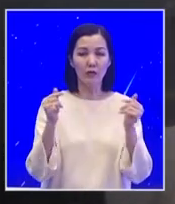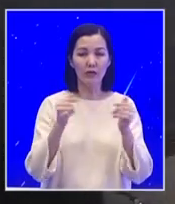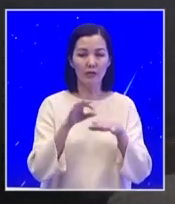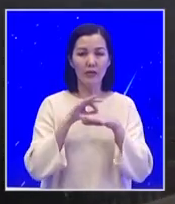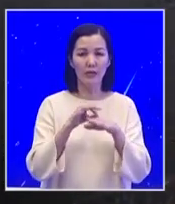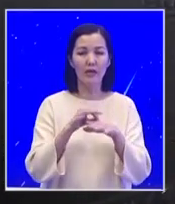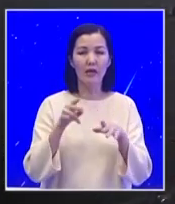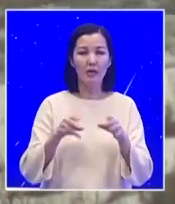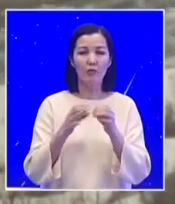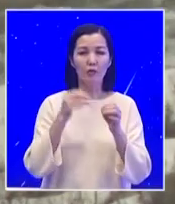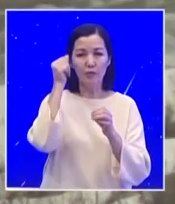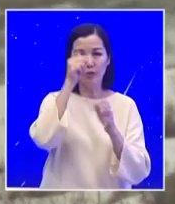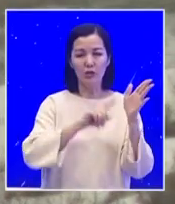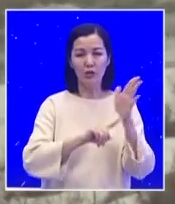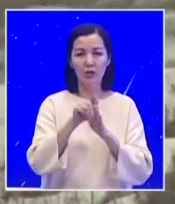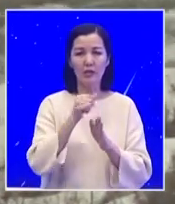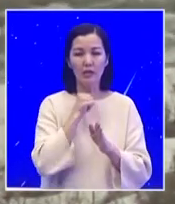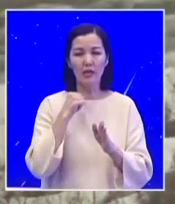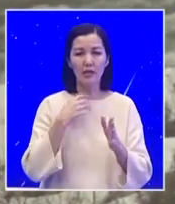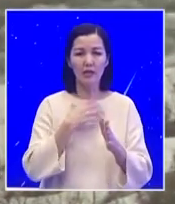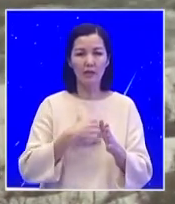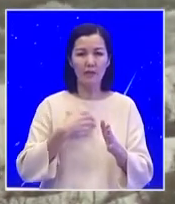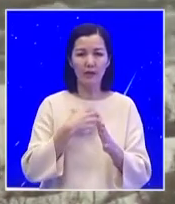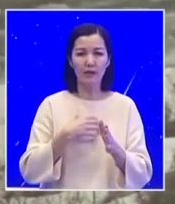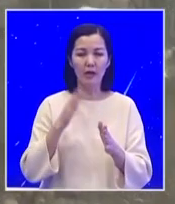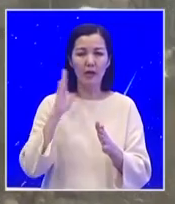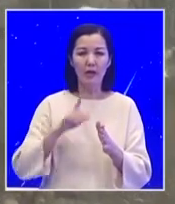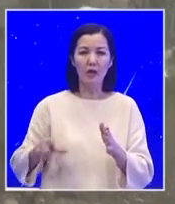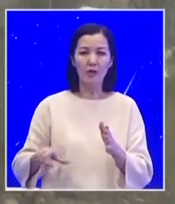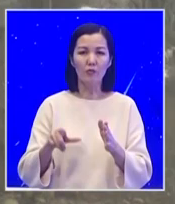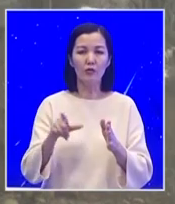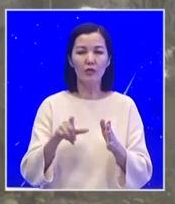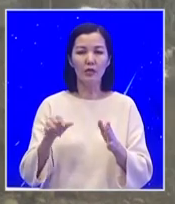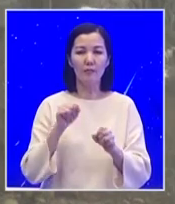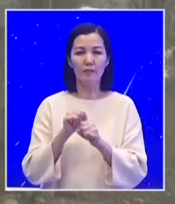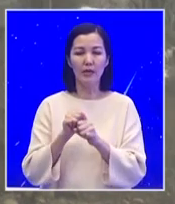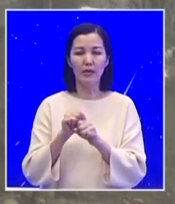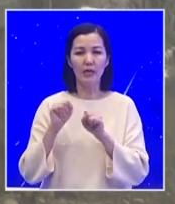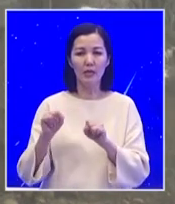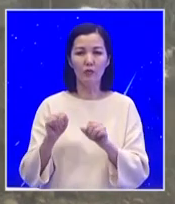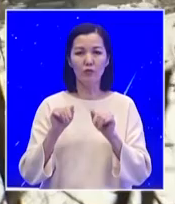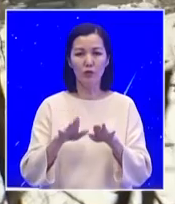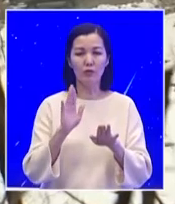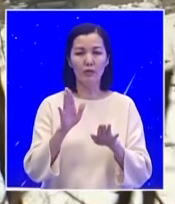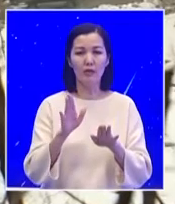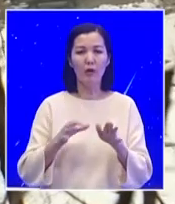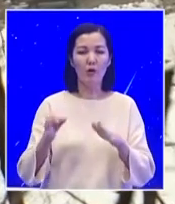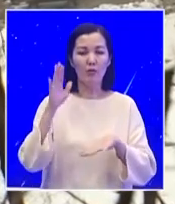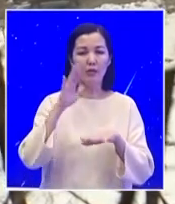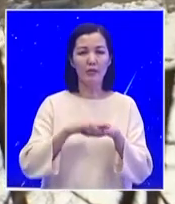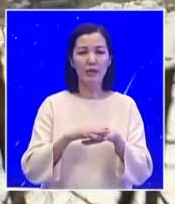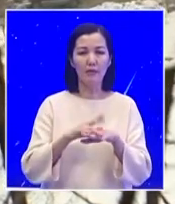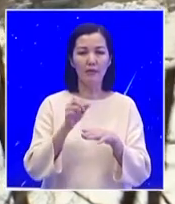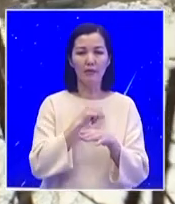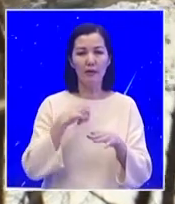Тіпті 2015 жылдан талғарлықтарды алаңдатқан Талғар өзенінің оң жағалауын бекіту биыл шешімін таппақ. Мұны облыс әкімі арнайы